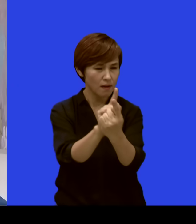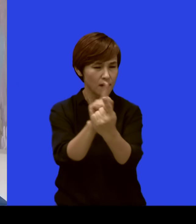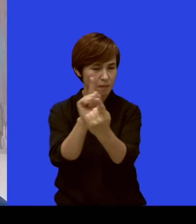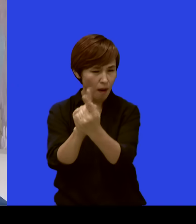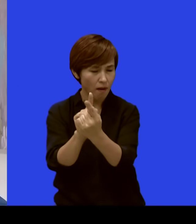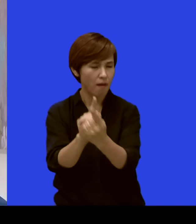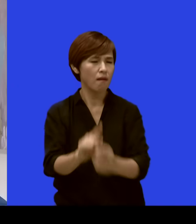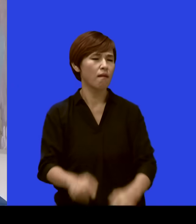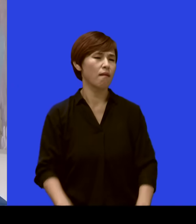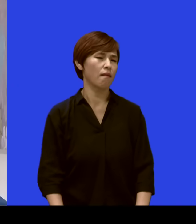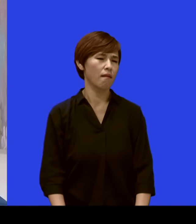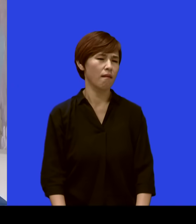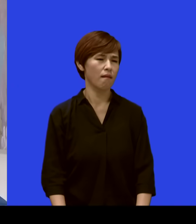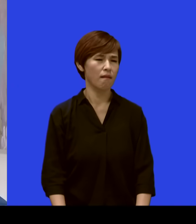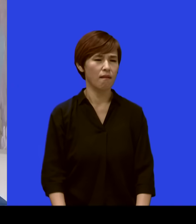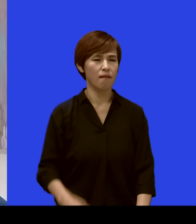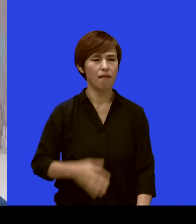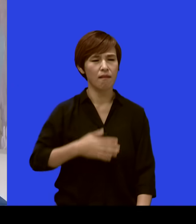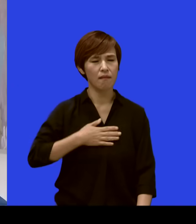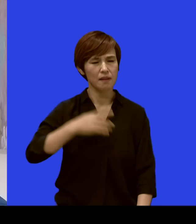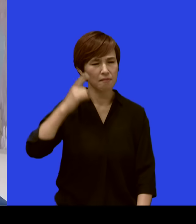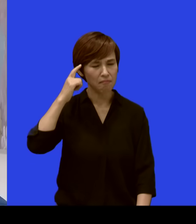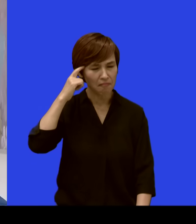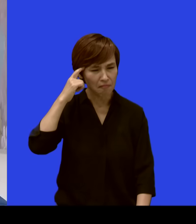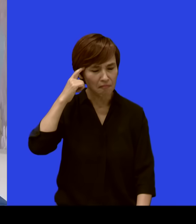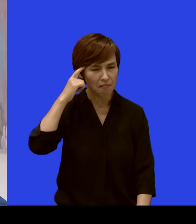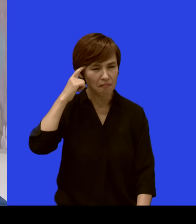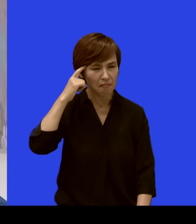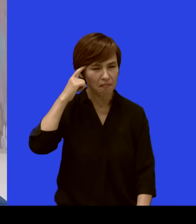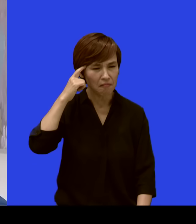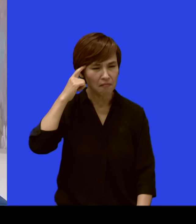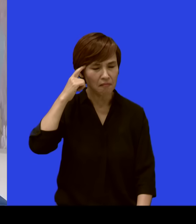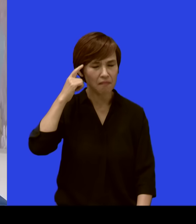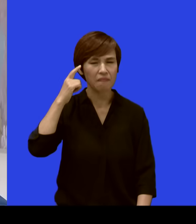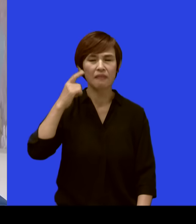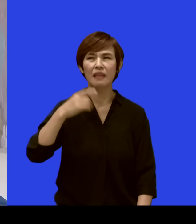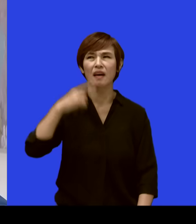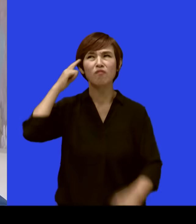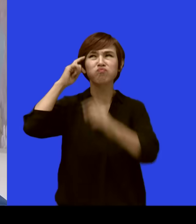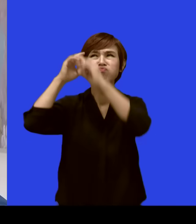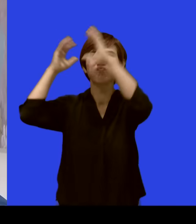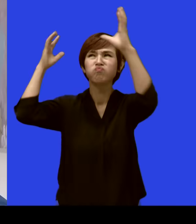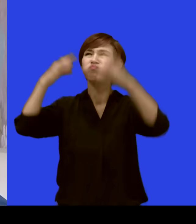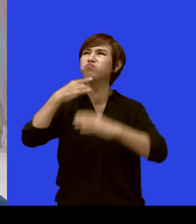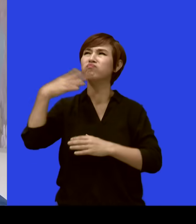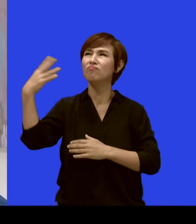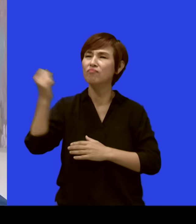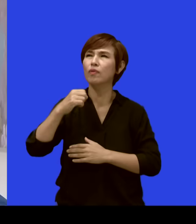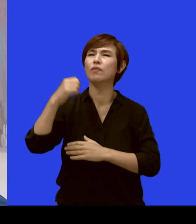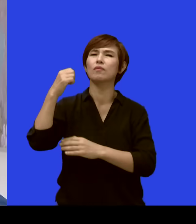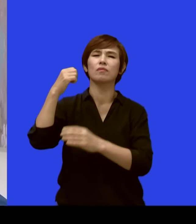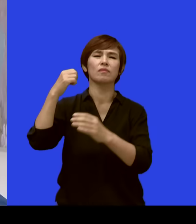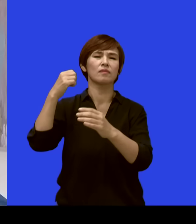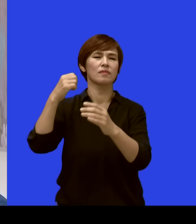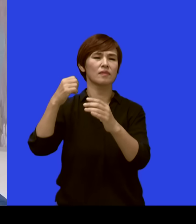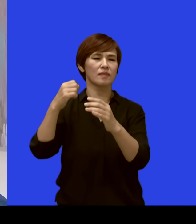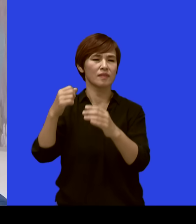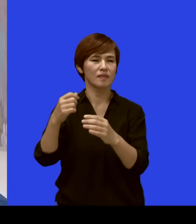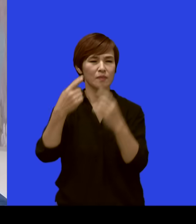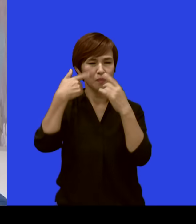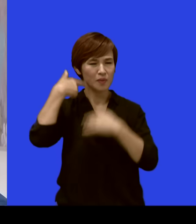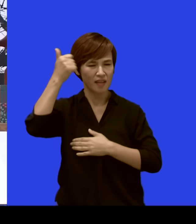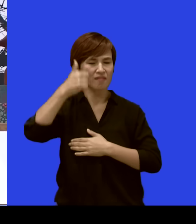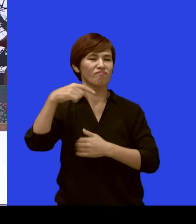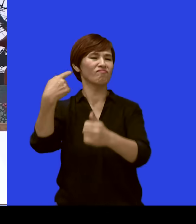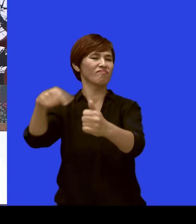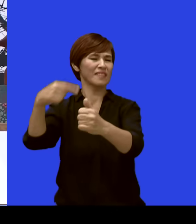되면서 내가 환상이나 관념 속에서 신앙생활하고 가르쳤구나 하게 되면서 그게 이제 제 의지와 상관없이